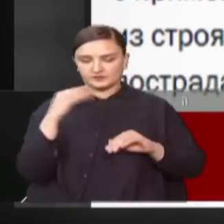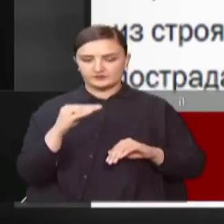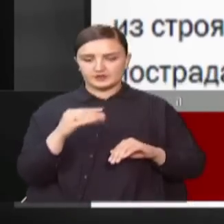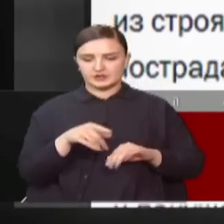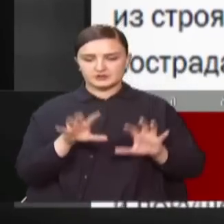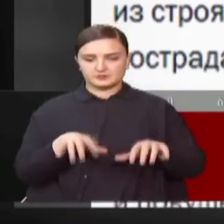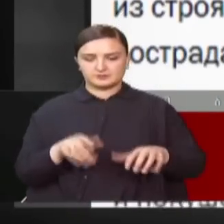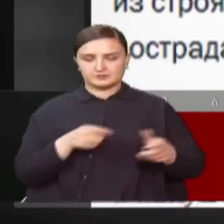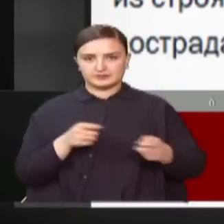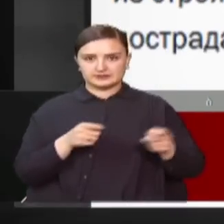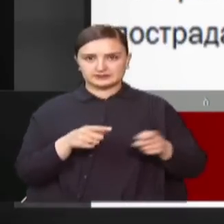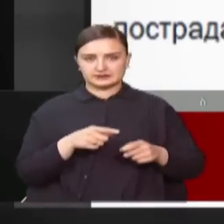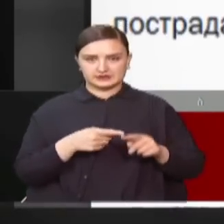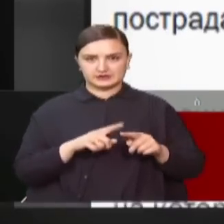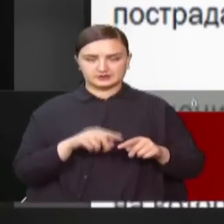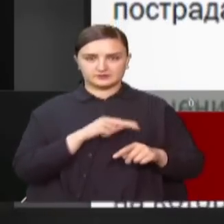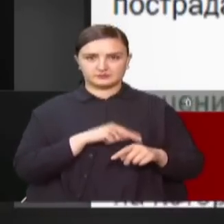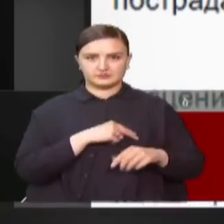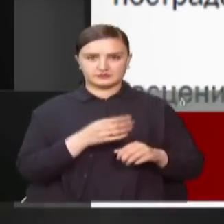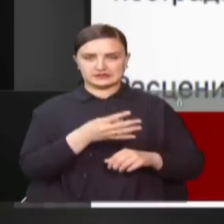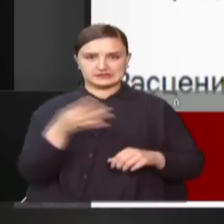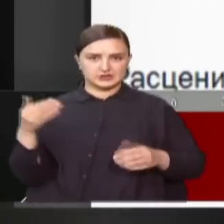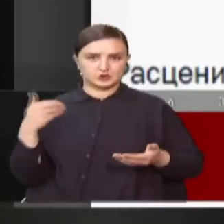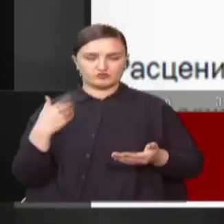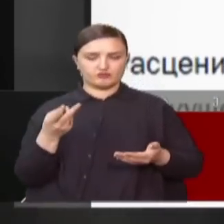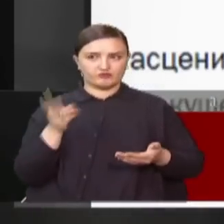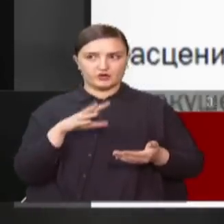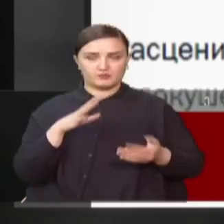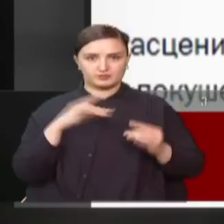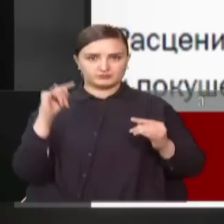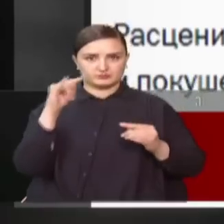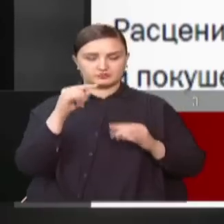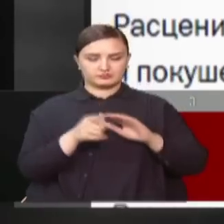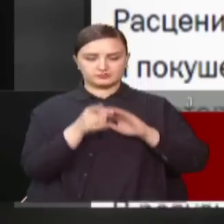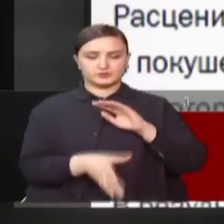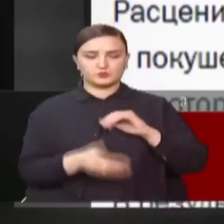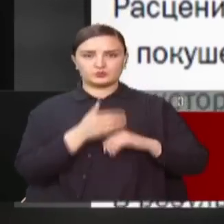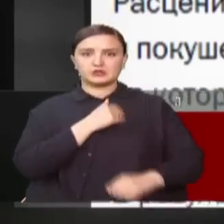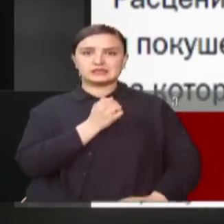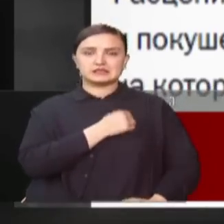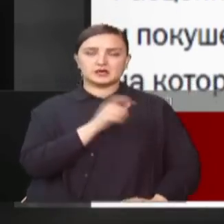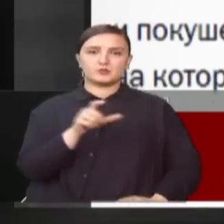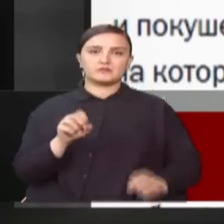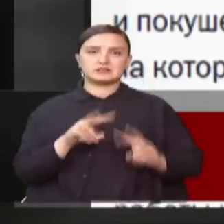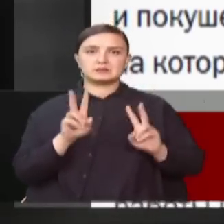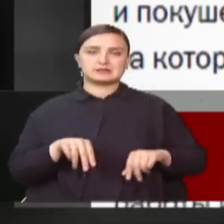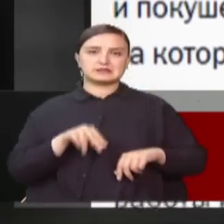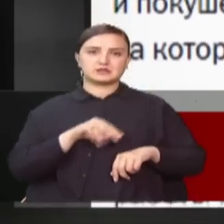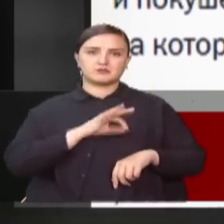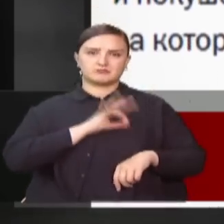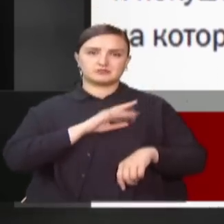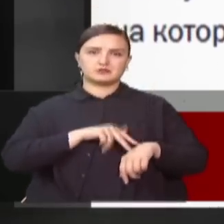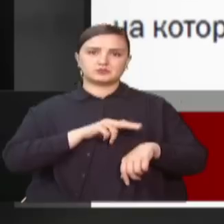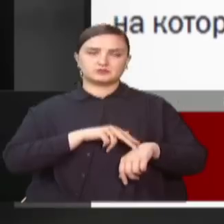ფედერაციის პრეზიდენტის კრემლის რეზიდენციაზე. Ორი დრონი კრემლზე იყო დამიზნებული. სამხედროებისა და სპეცსამსახურების მიერ